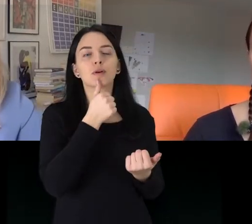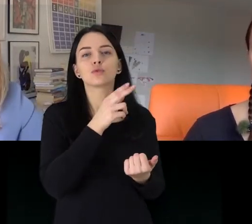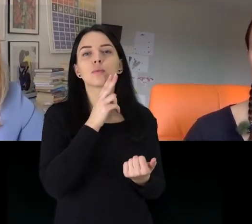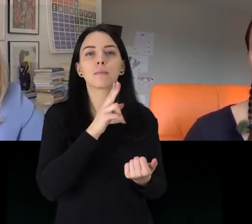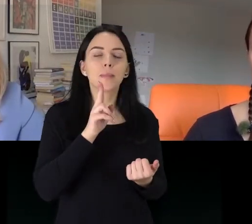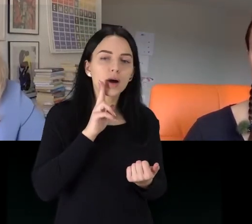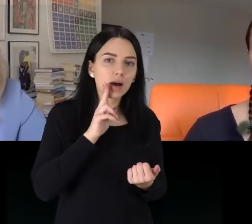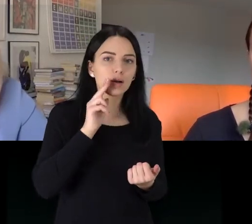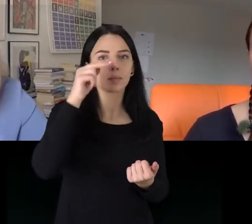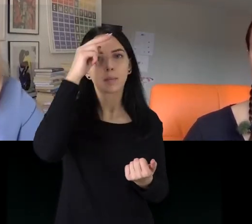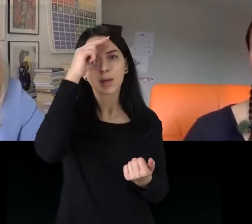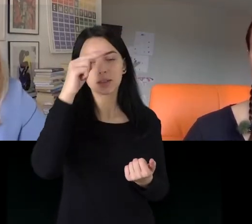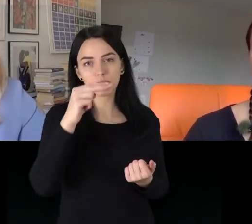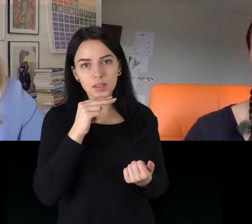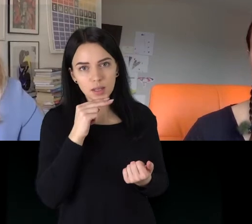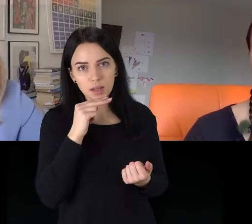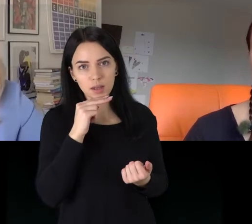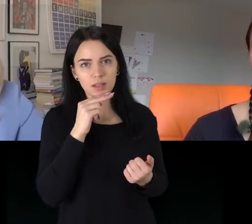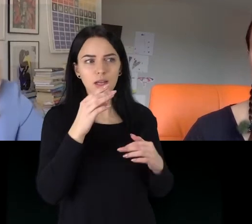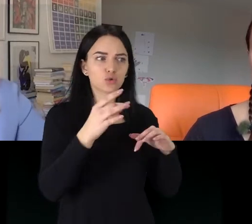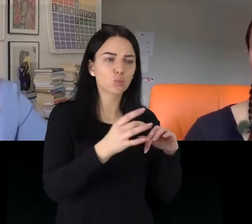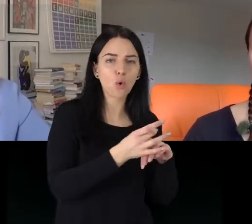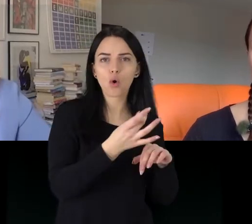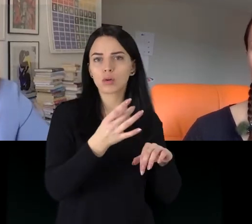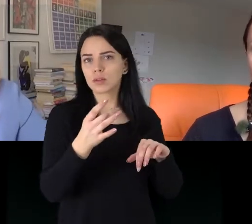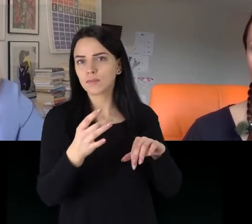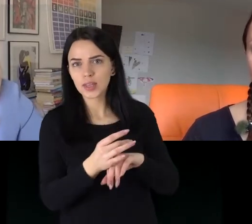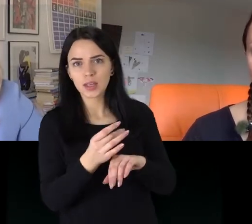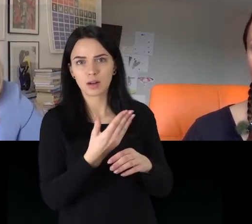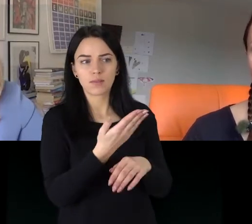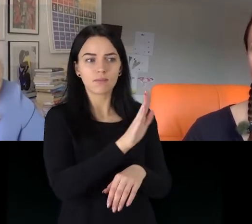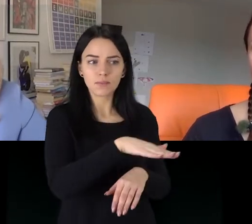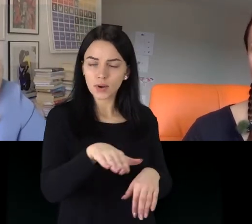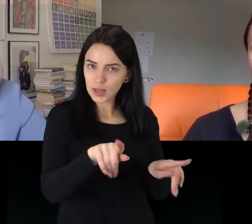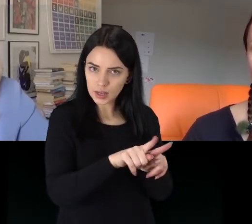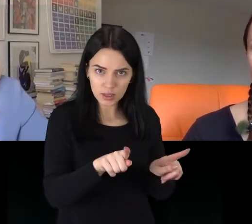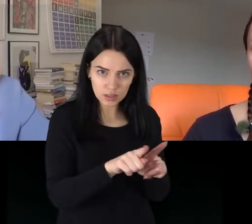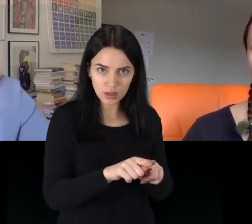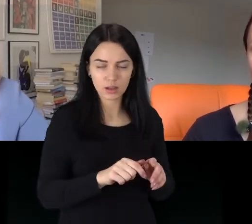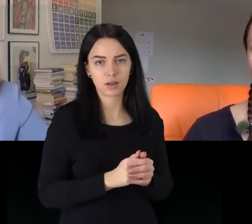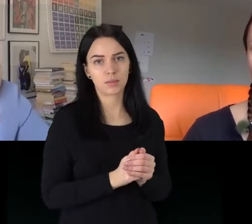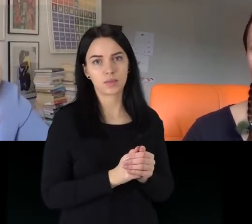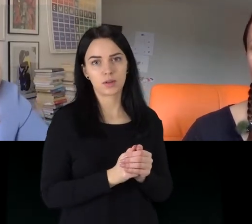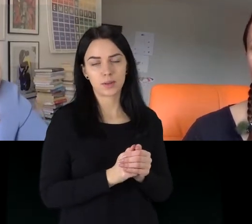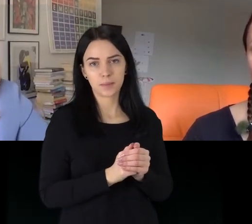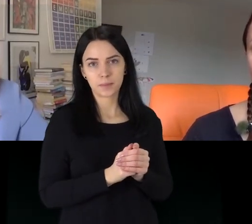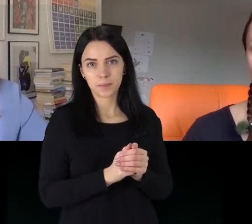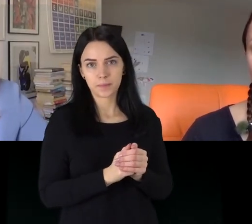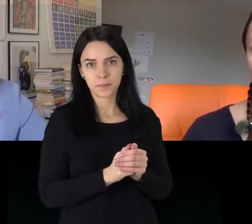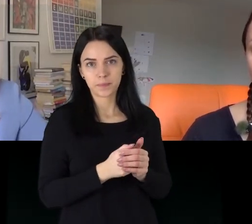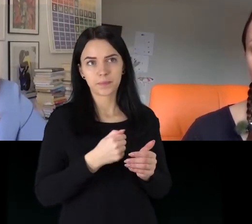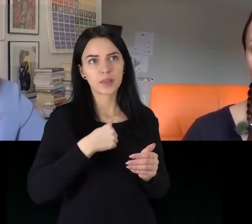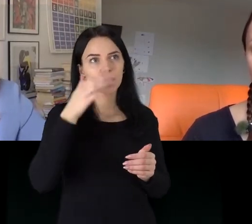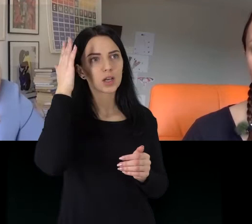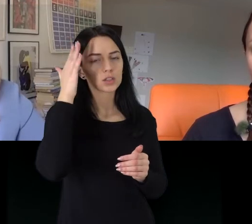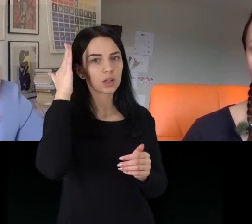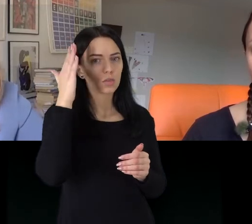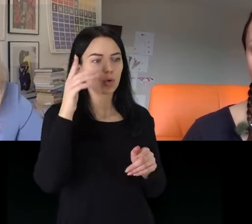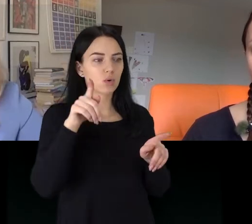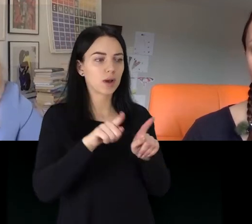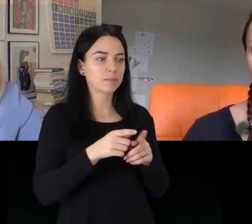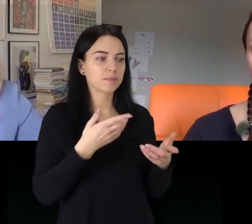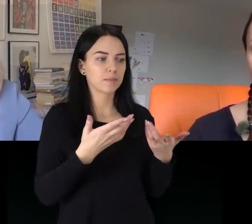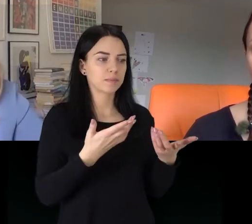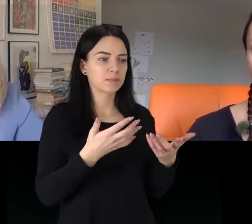arba tėtis, nu, aš nekalbu apie jau žmona ar vyras, o ką kalbėti apie vaikus, tarkim, nu, žinot, man atrodo, kad šita dalis iš vis yra